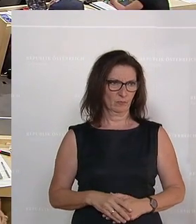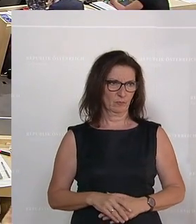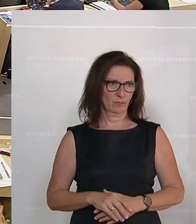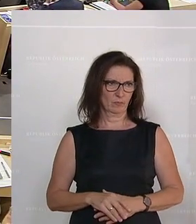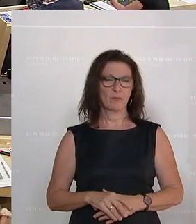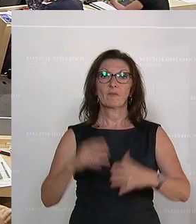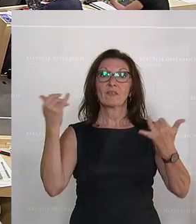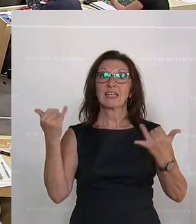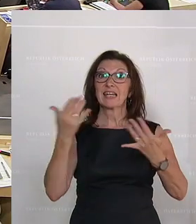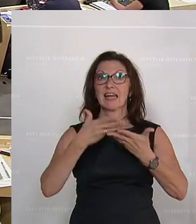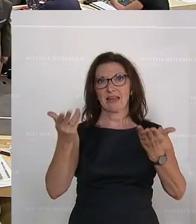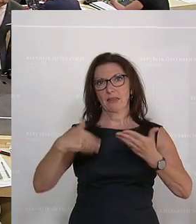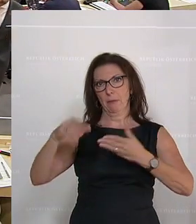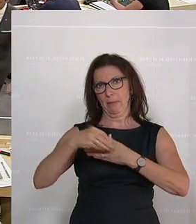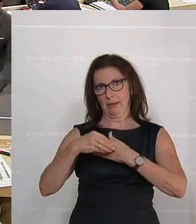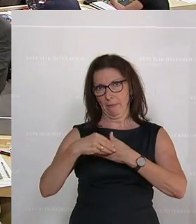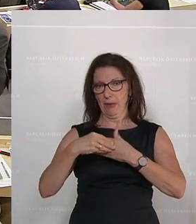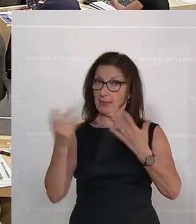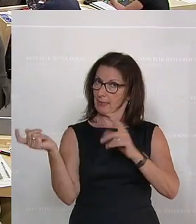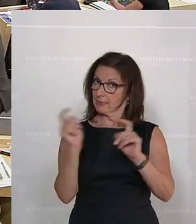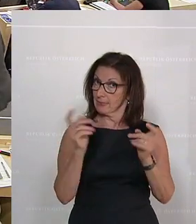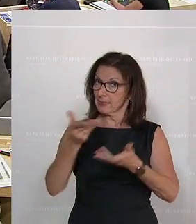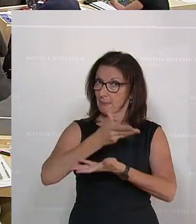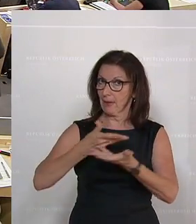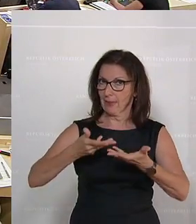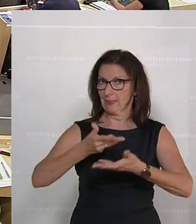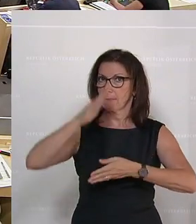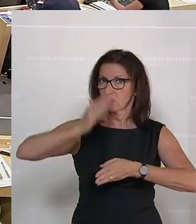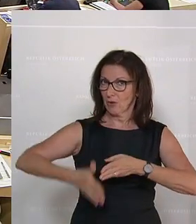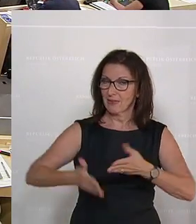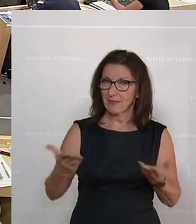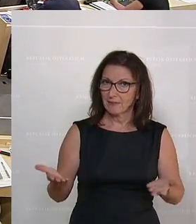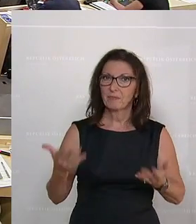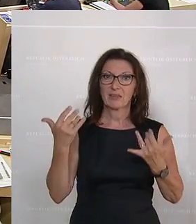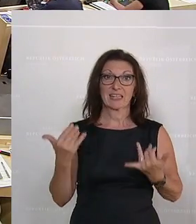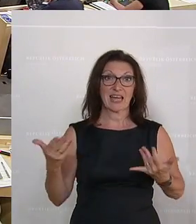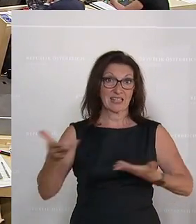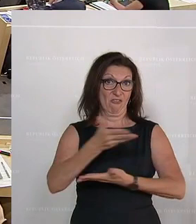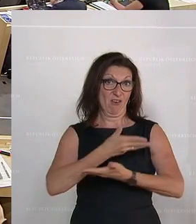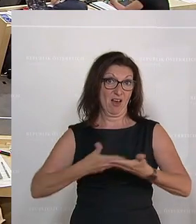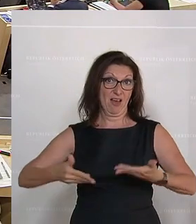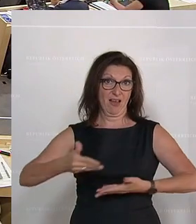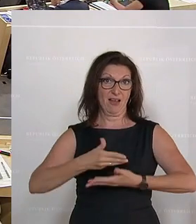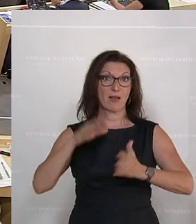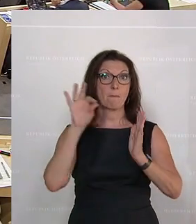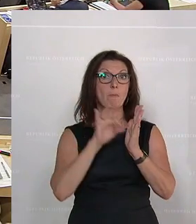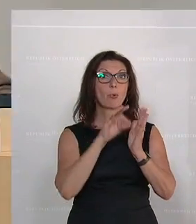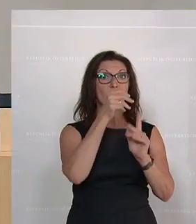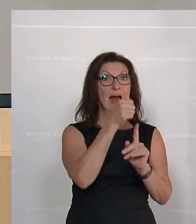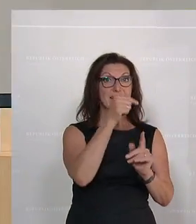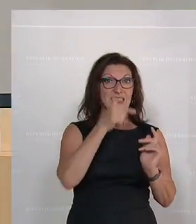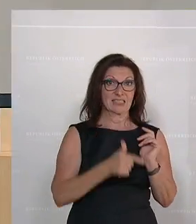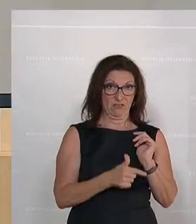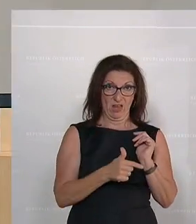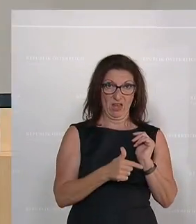sofort ist niemand mehr gemeldet die debatte ist geschlossen ich nehme die verhandlungen über die punkte eins und zwei